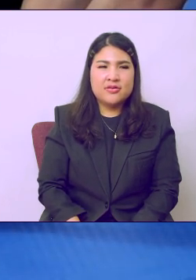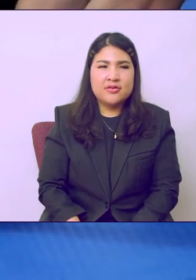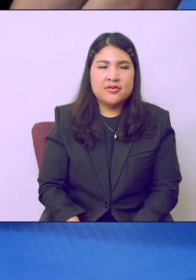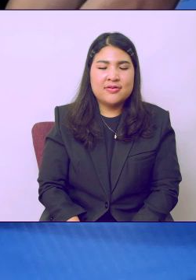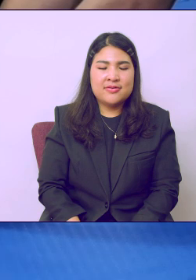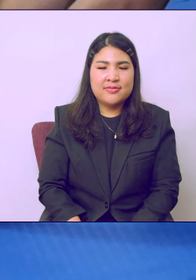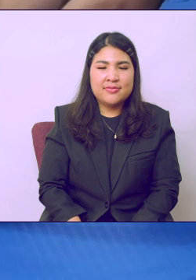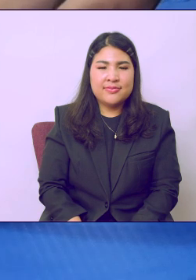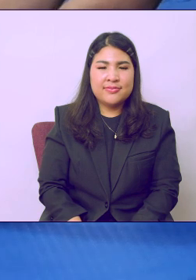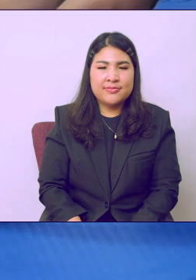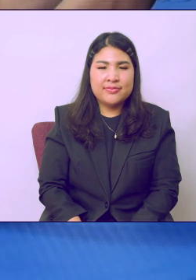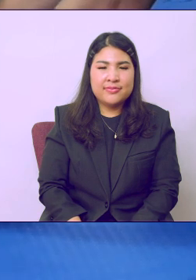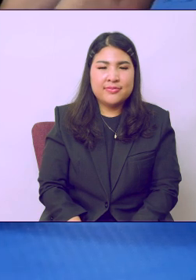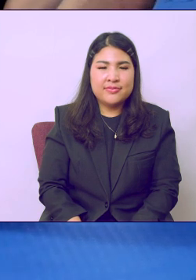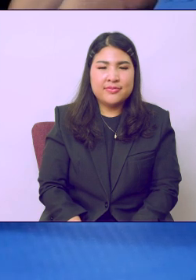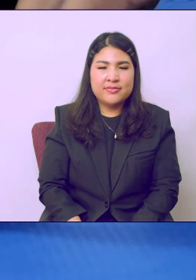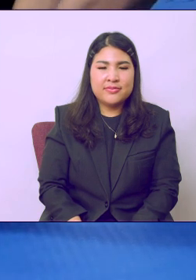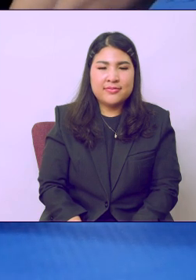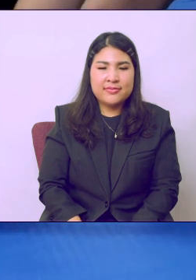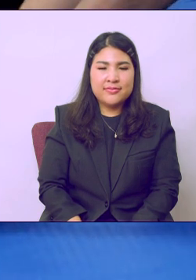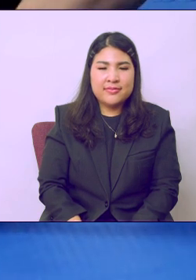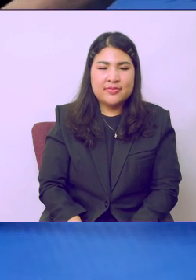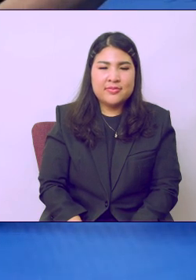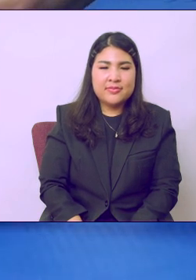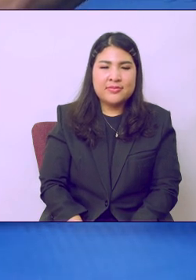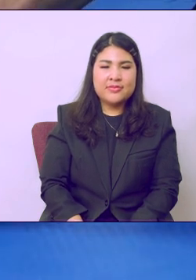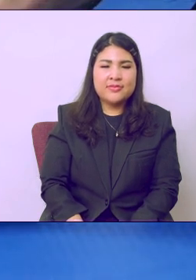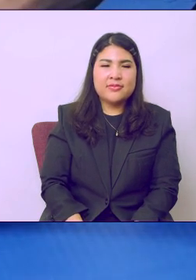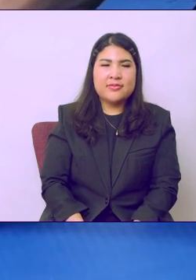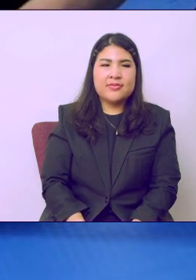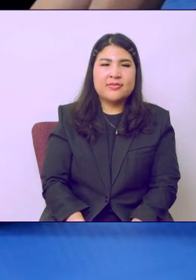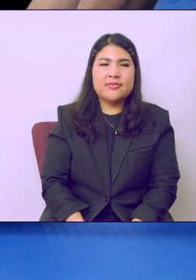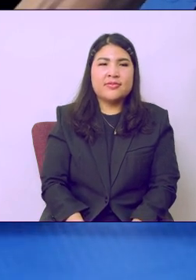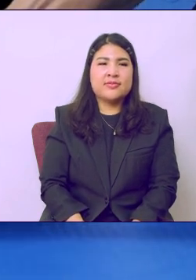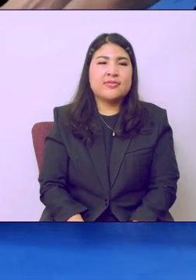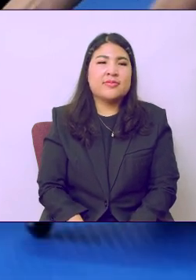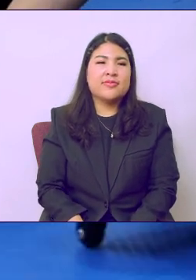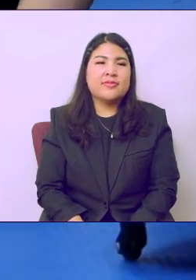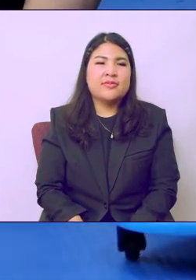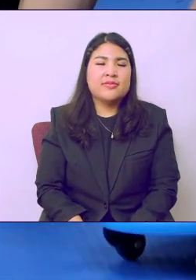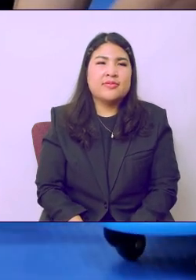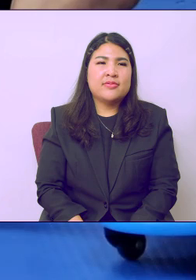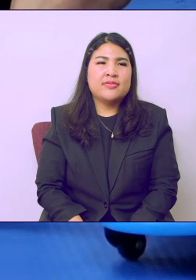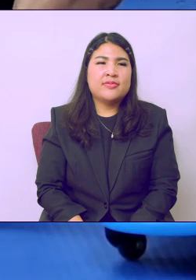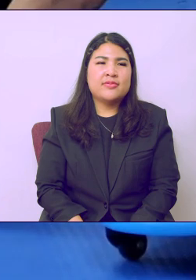ครั้งนึงอีกครั้งนึงอีกครั้งนึงน้องแพวฮึบอ่าเบรคๆๆๆๆๆเหยียดๆๆอหาหาหาที่สบายที่สุดให้เขา